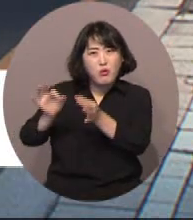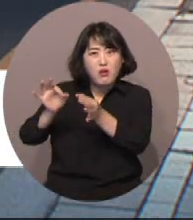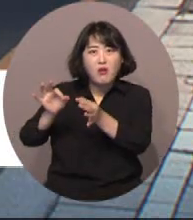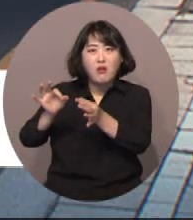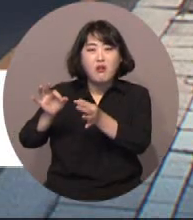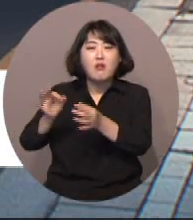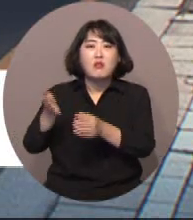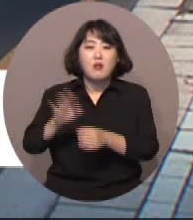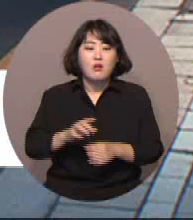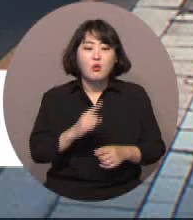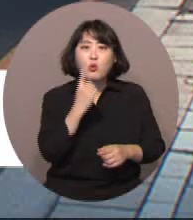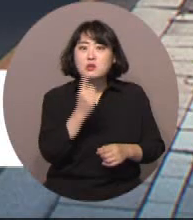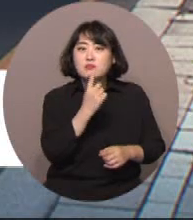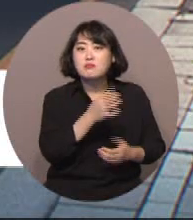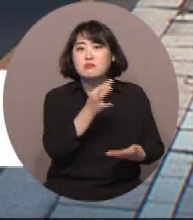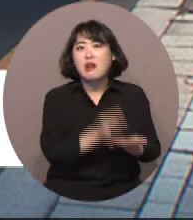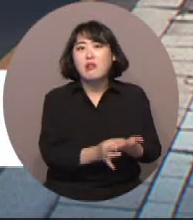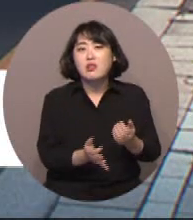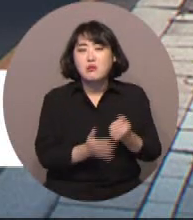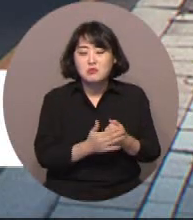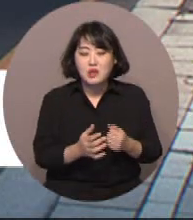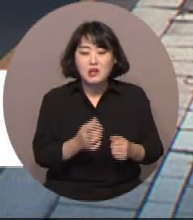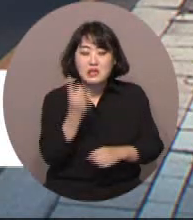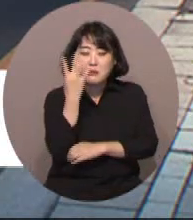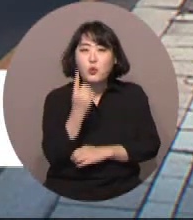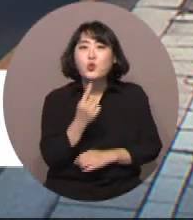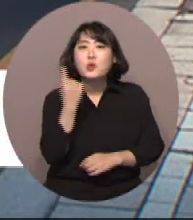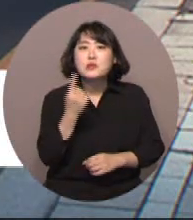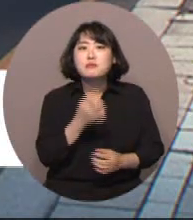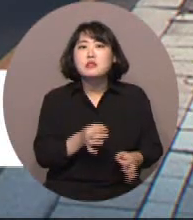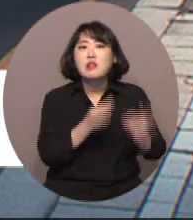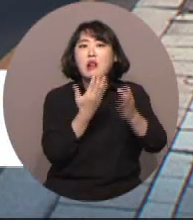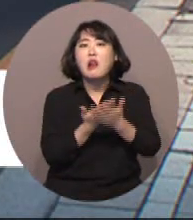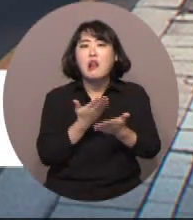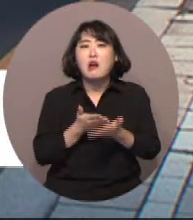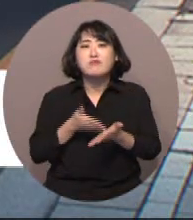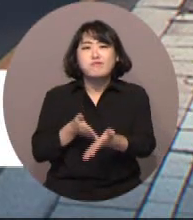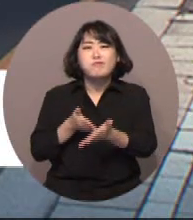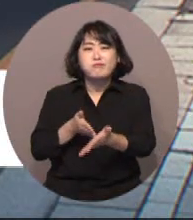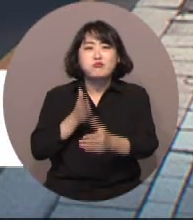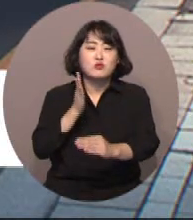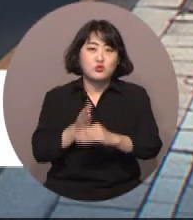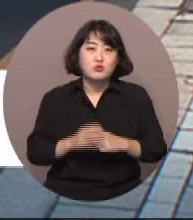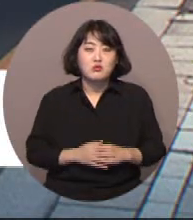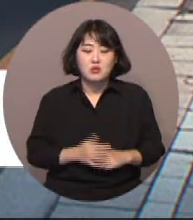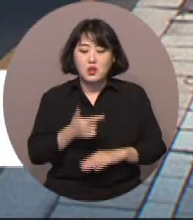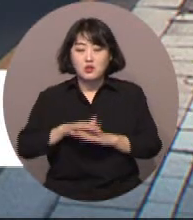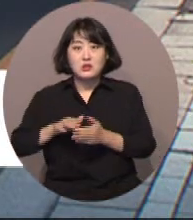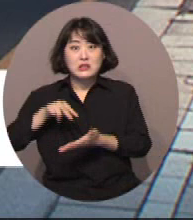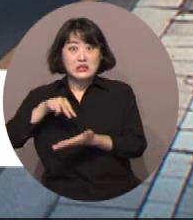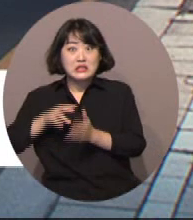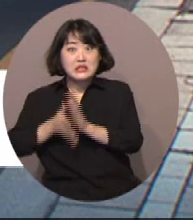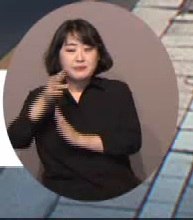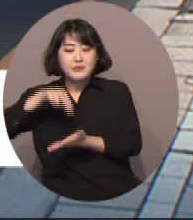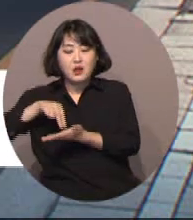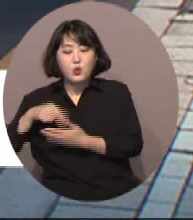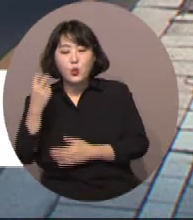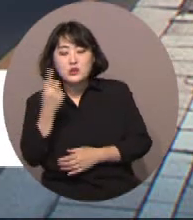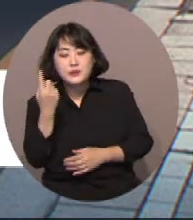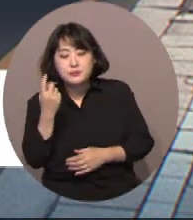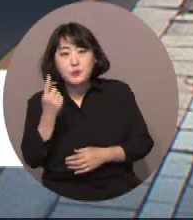올랐는데 택시 요금은 너무 낮다며 기본 요금 인상을 요구하고 나섰습니다. 대전시가 요금 인상 검토에